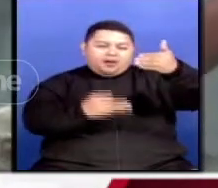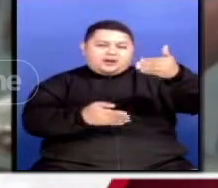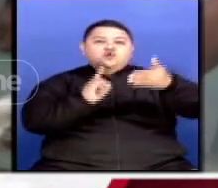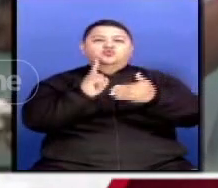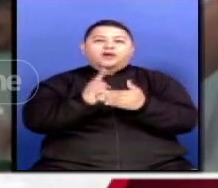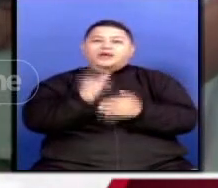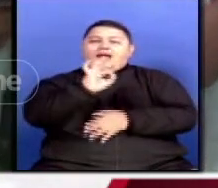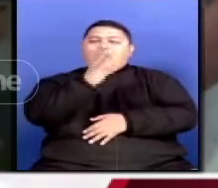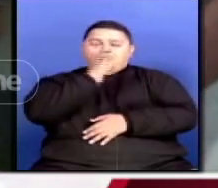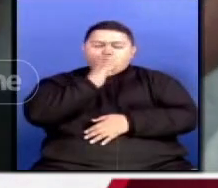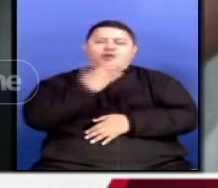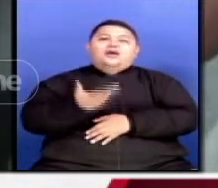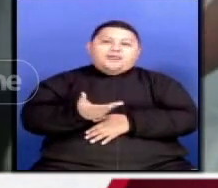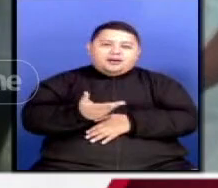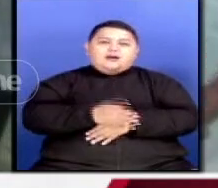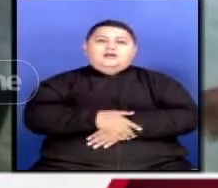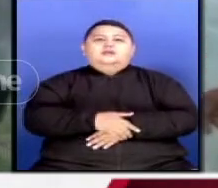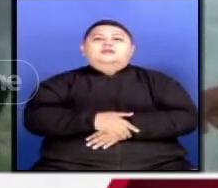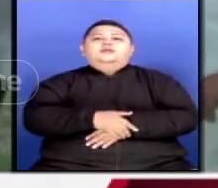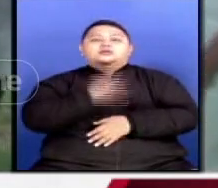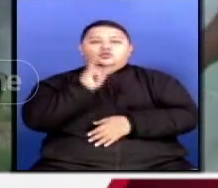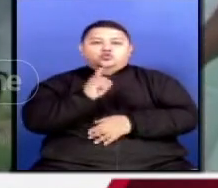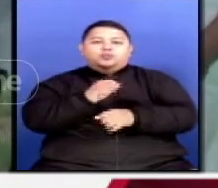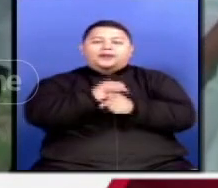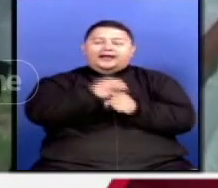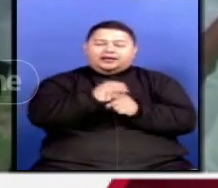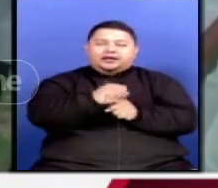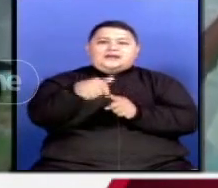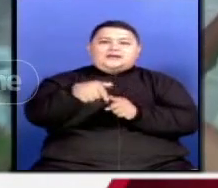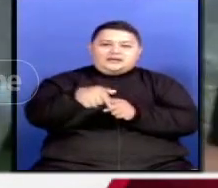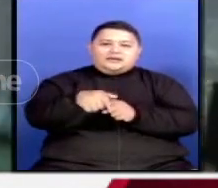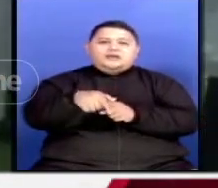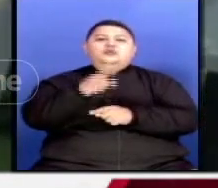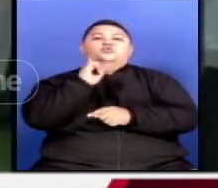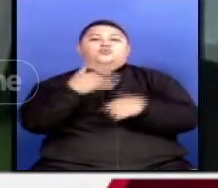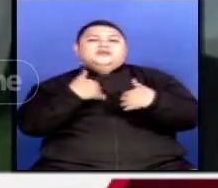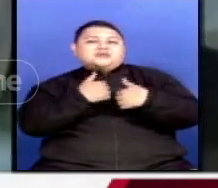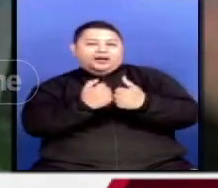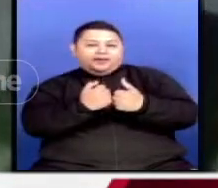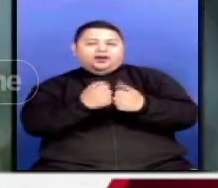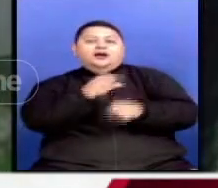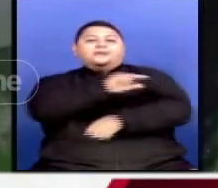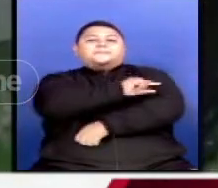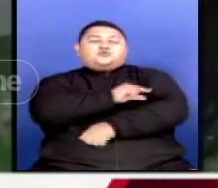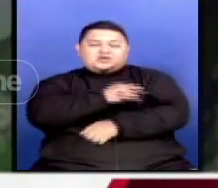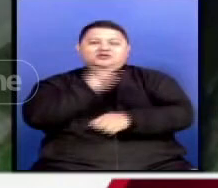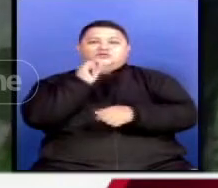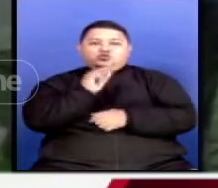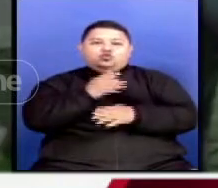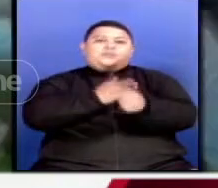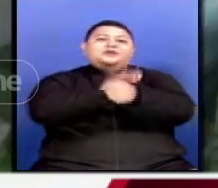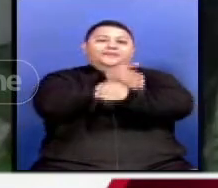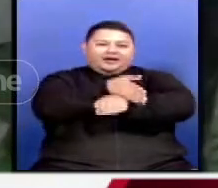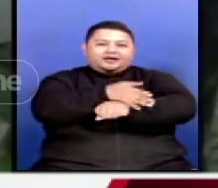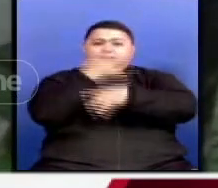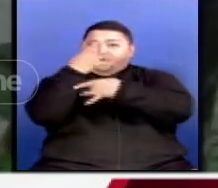Asesor bidang juru sembelih halal dan butcher mengatakan bahwa pelatihan ini dilakukan dalam rangka mempersiapkan petugas penyembelihan yang profesional menjelang